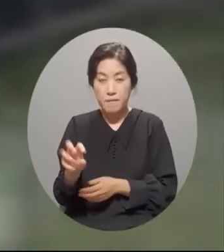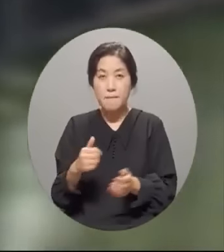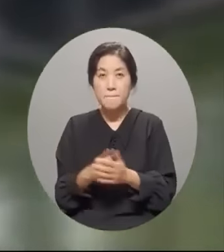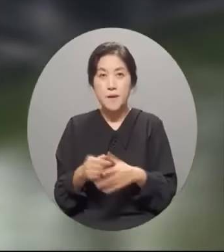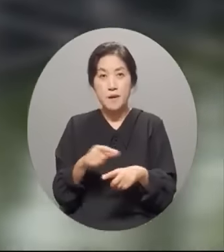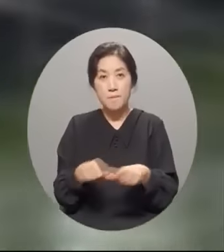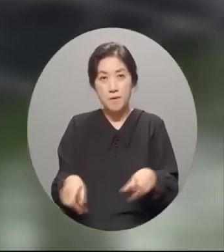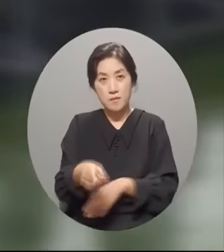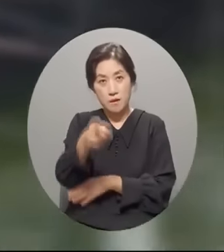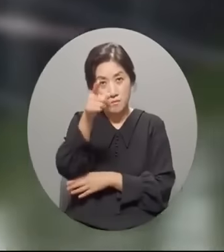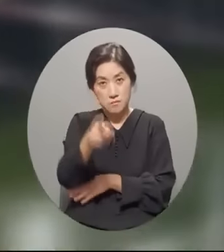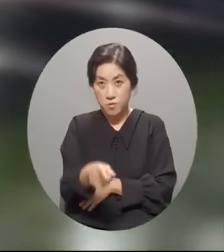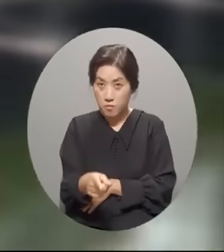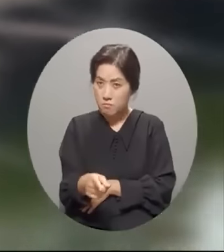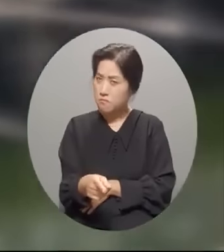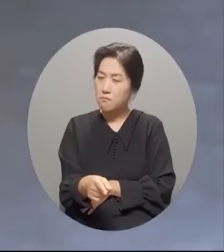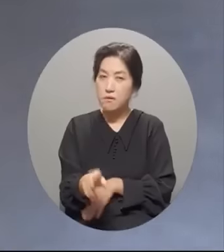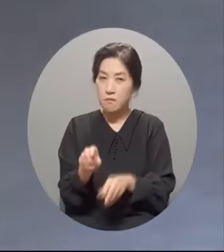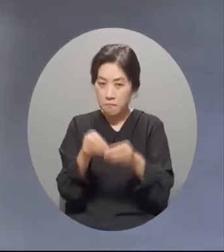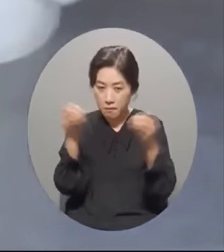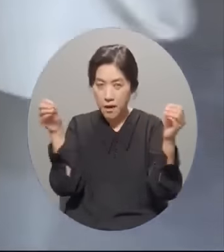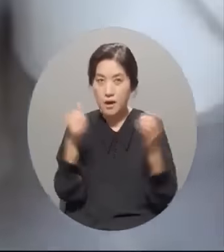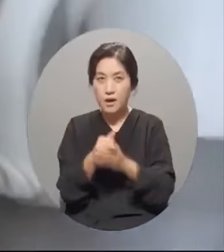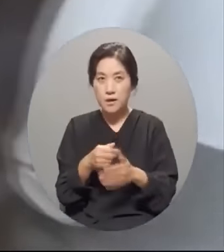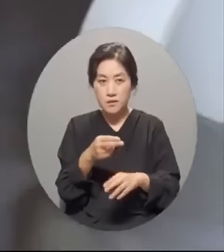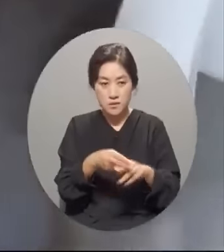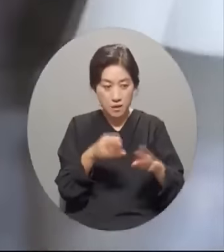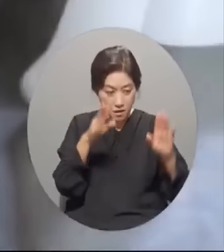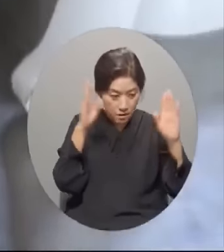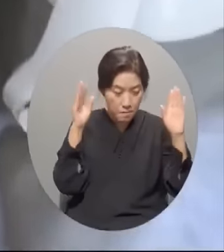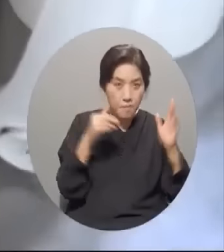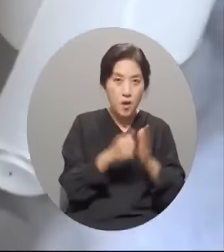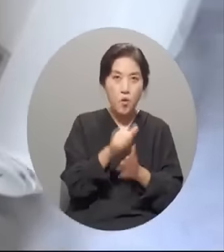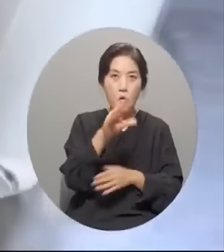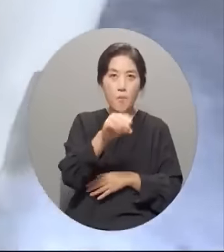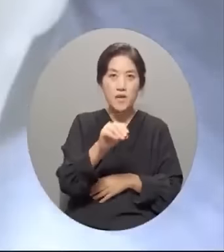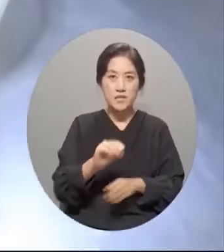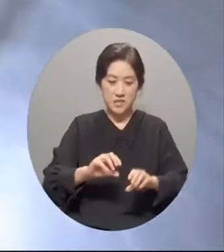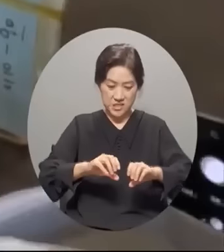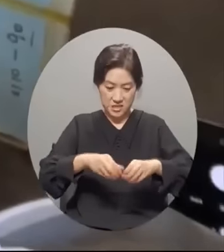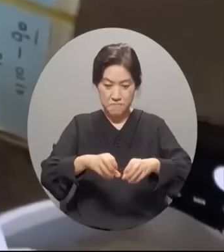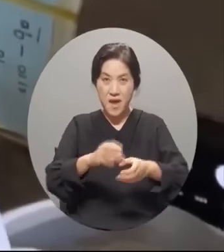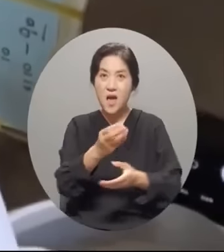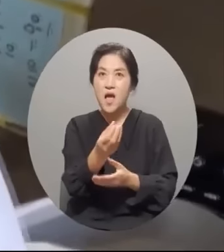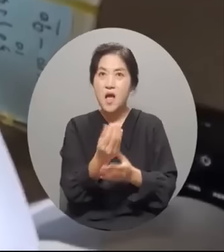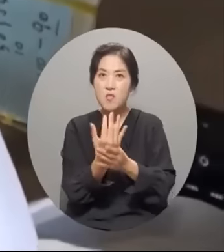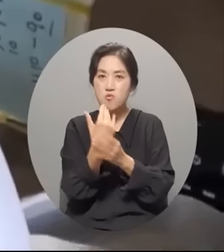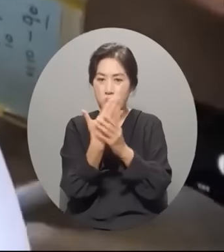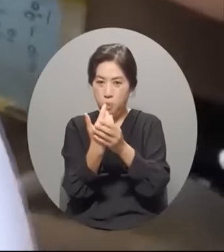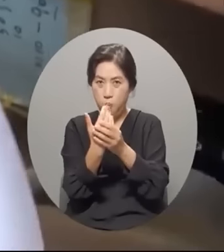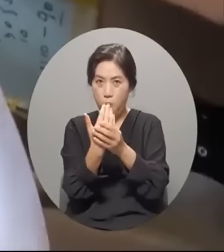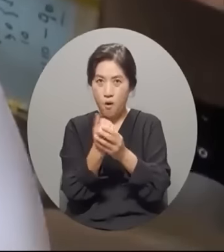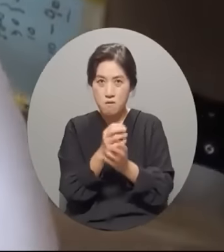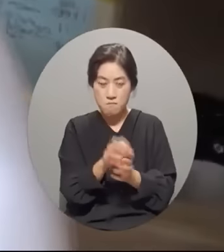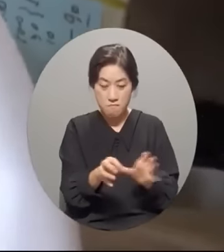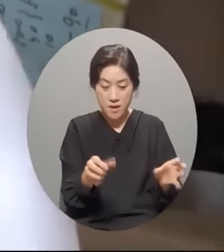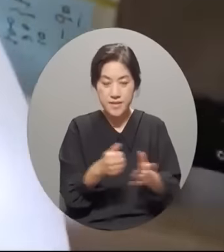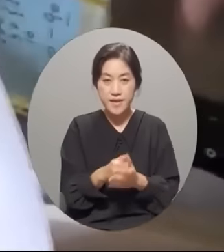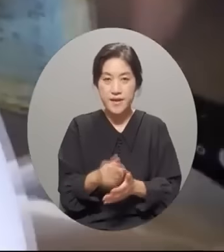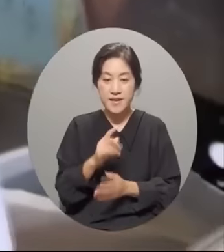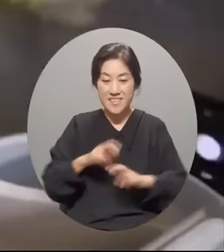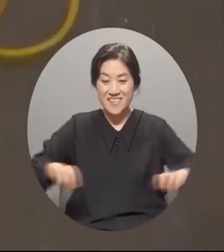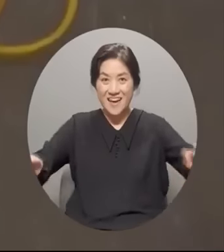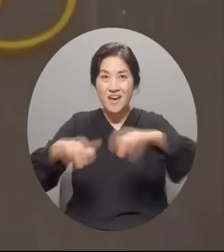평범한 낚시터 같아 보이지만 실내 주방에 들어가 보니 5만 원짜리 지폐 뭉치들이 발견됩니다. 낚시터